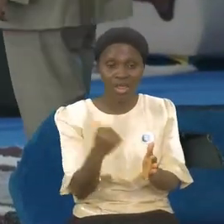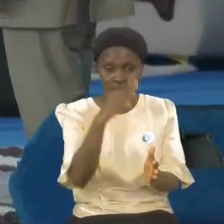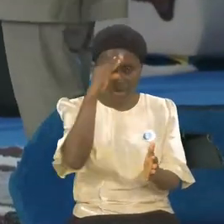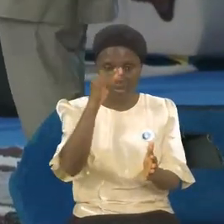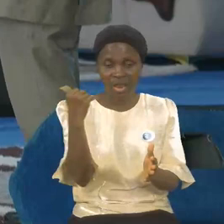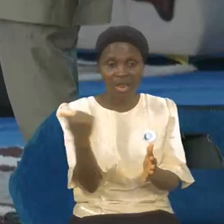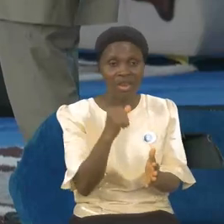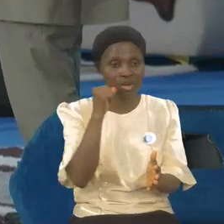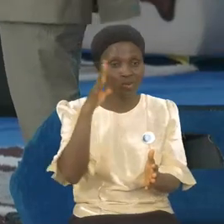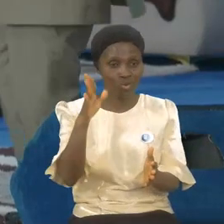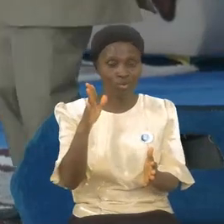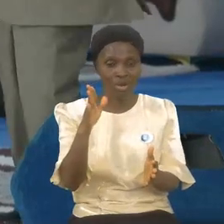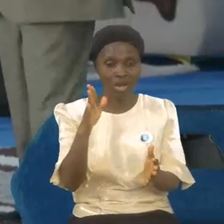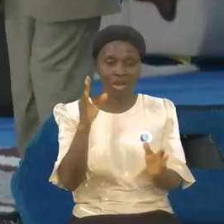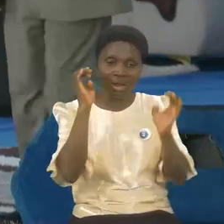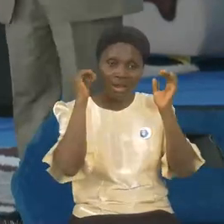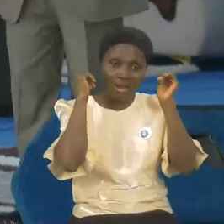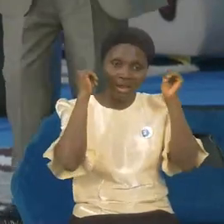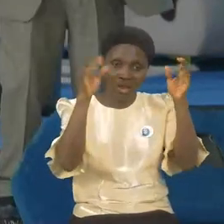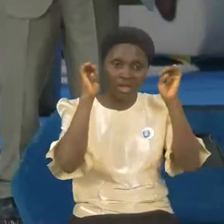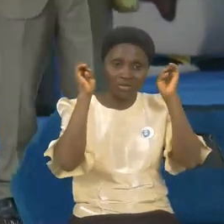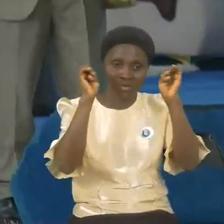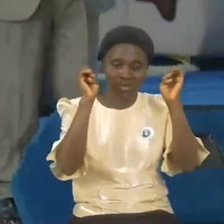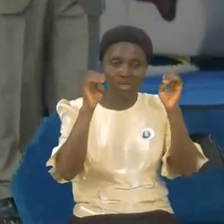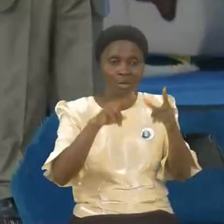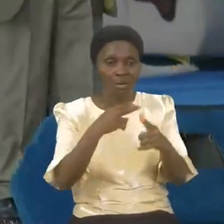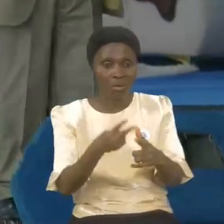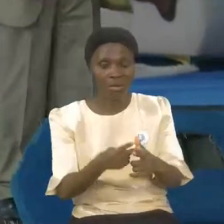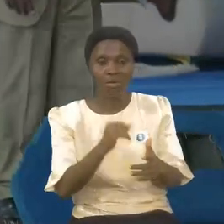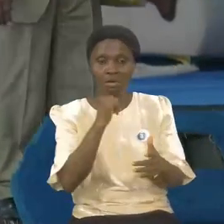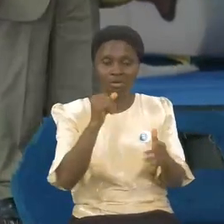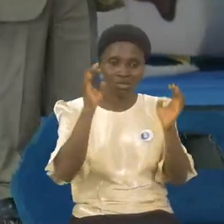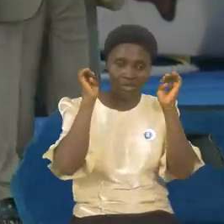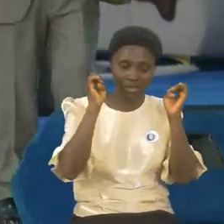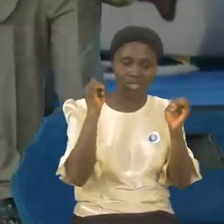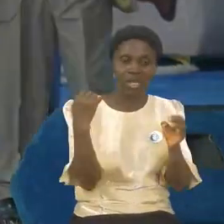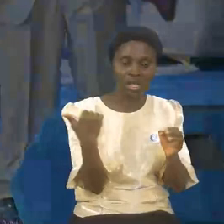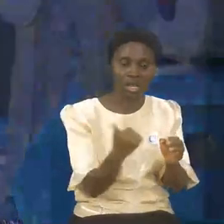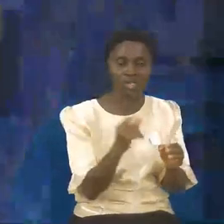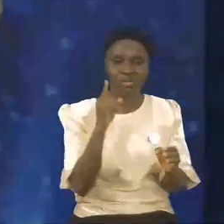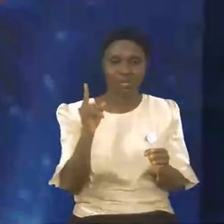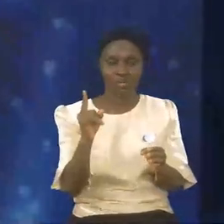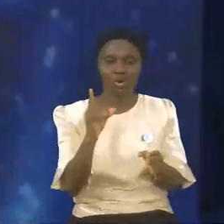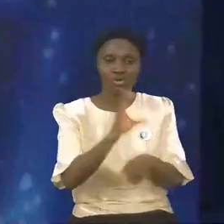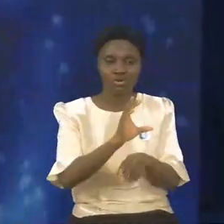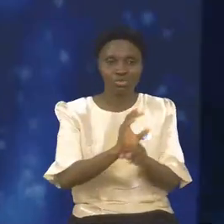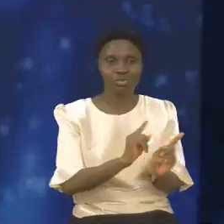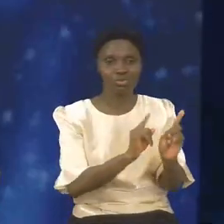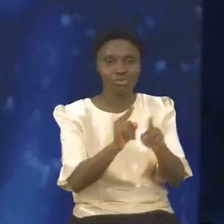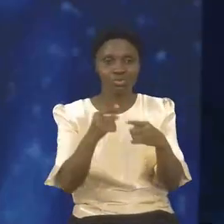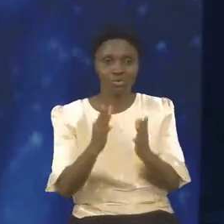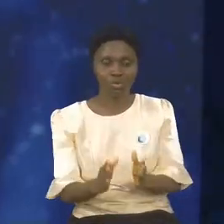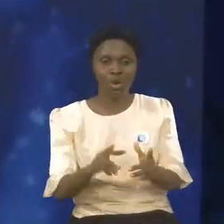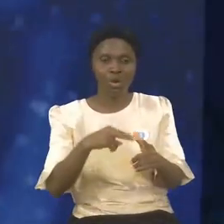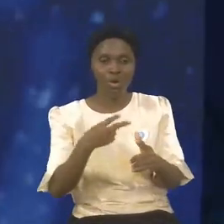quiconque un empereur qui compte un homme une femme un intrus ou un alphabète